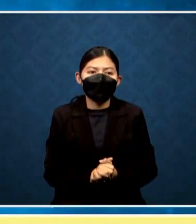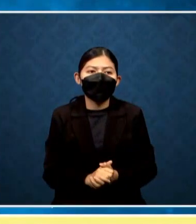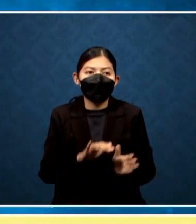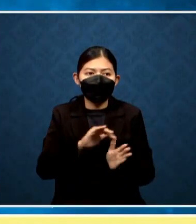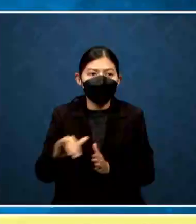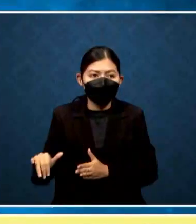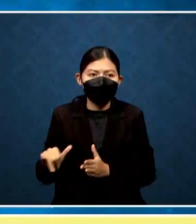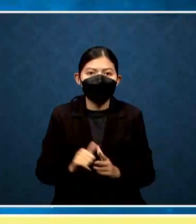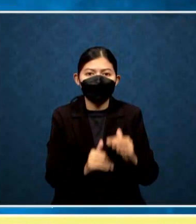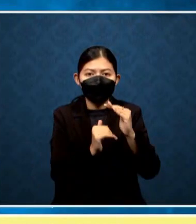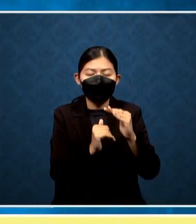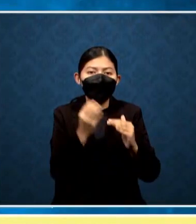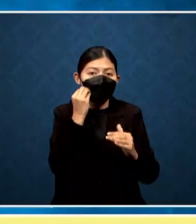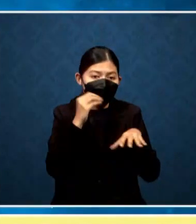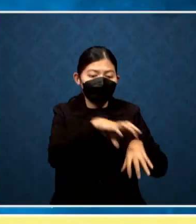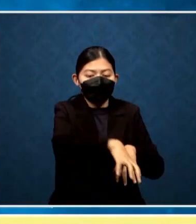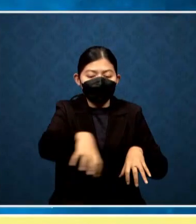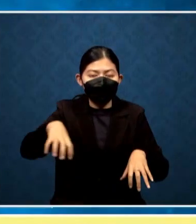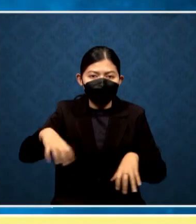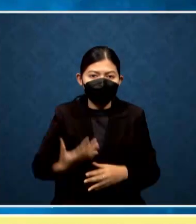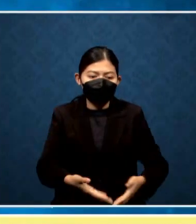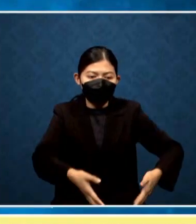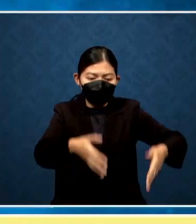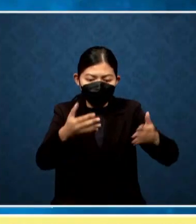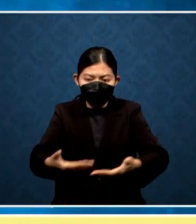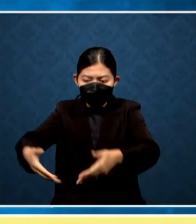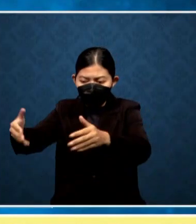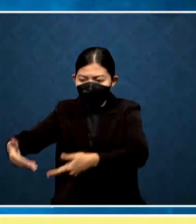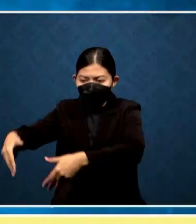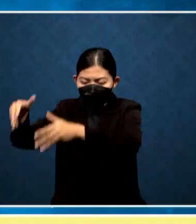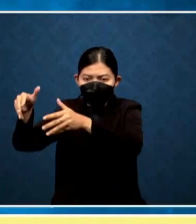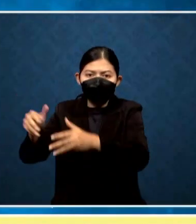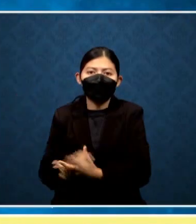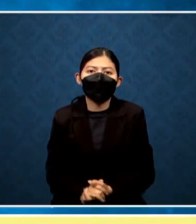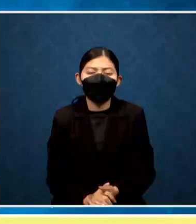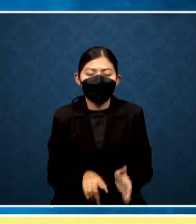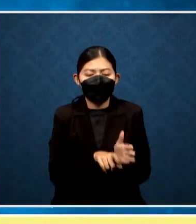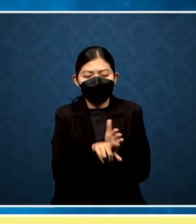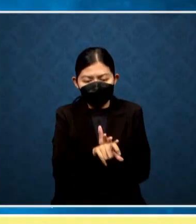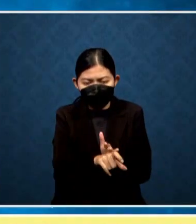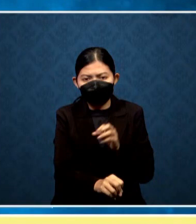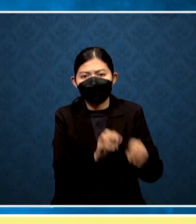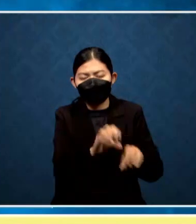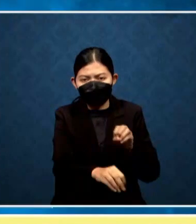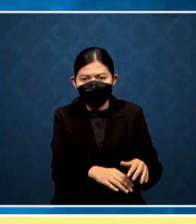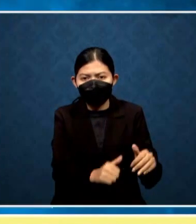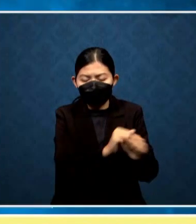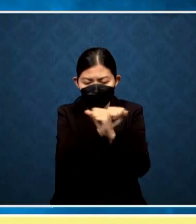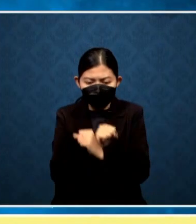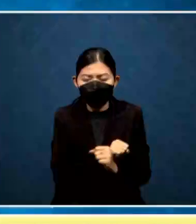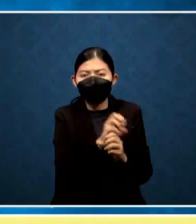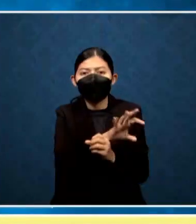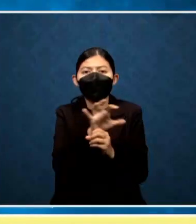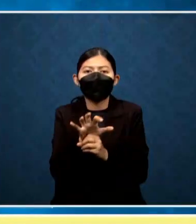financial้ผบชุมชน ต้มการติดตงขยะหรือจุดลวบรวมดิง-ถานการณโควิด